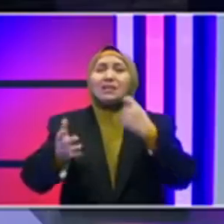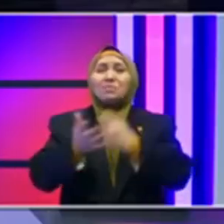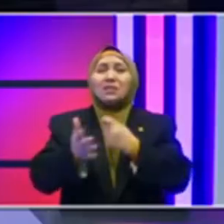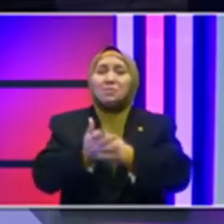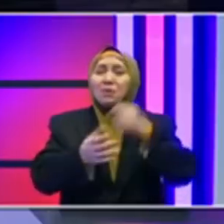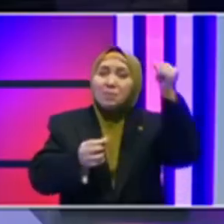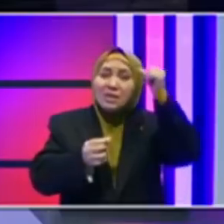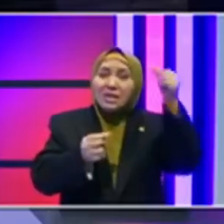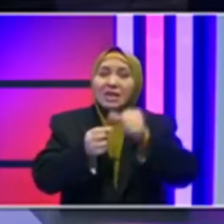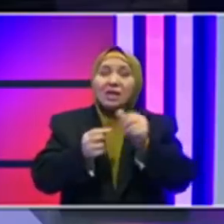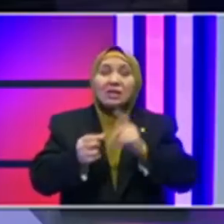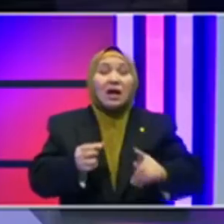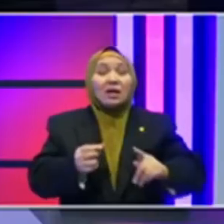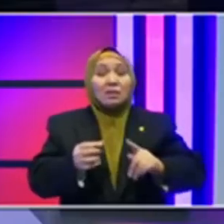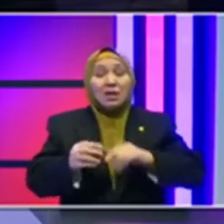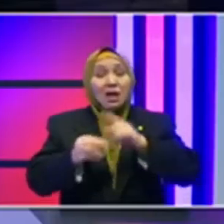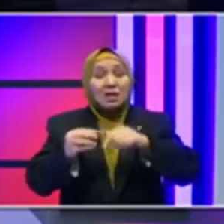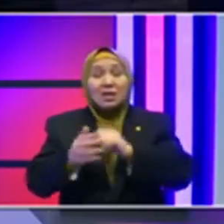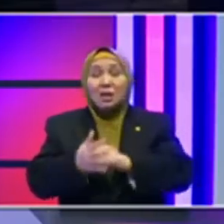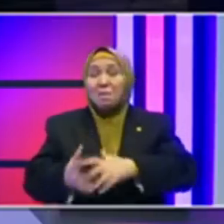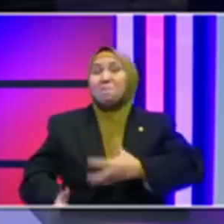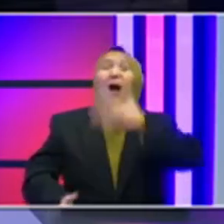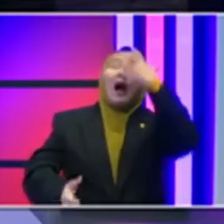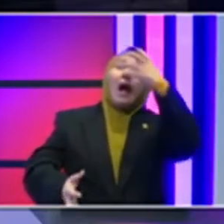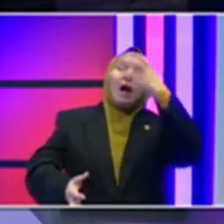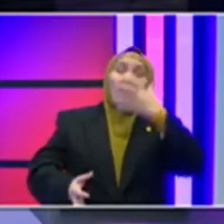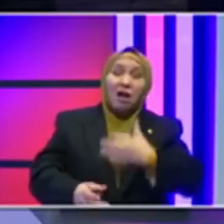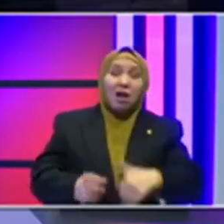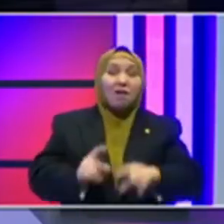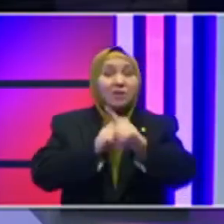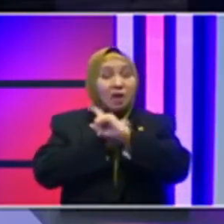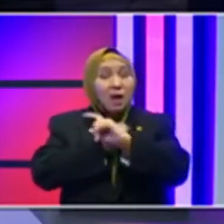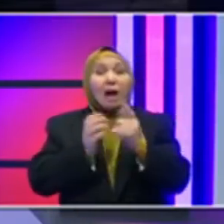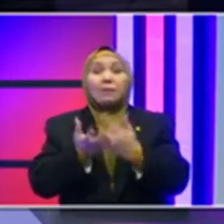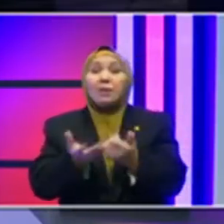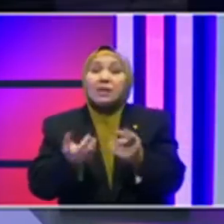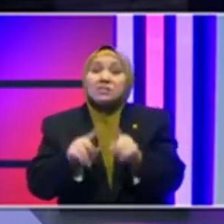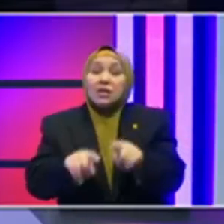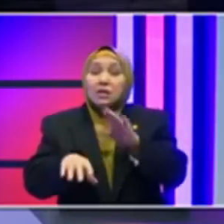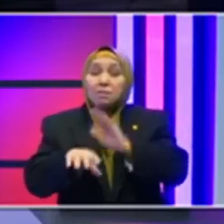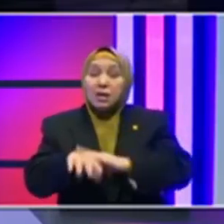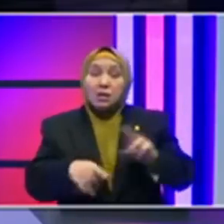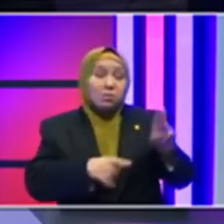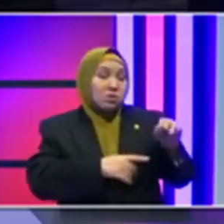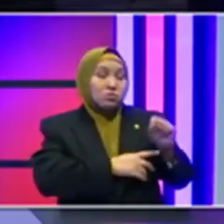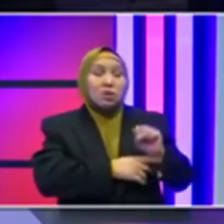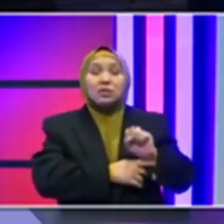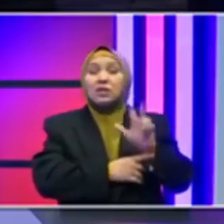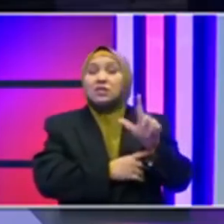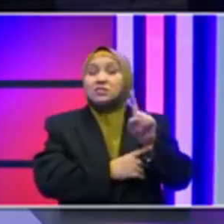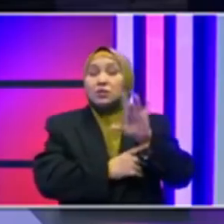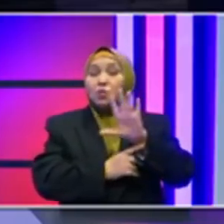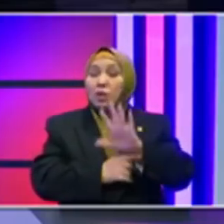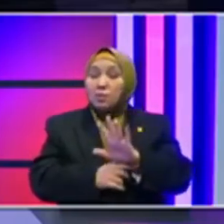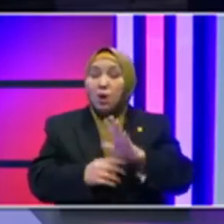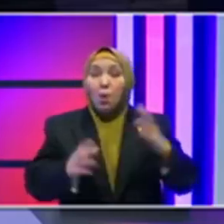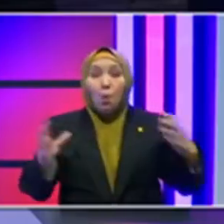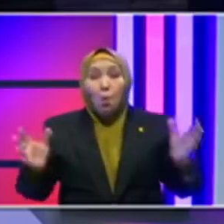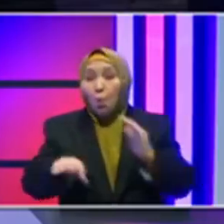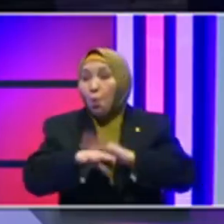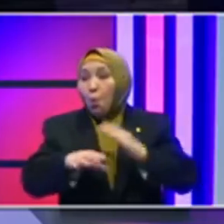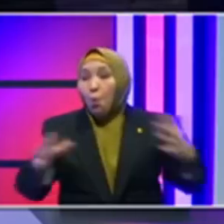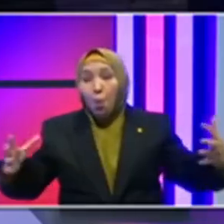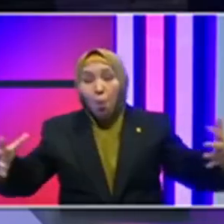pegawai ini marah lah sih si Firaun Maka apakah yang berlaku pada halaman 315 ini Firaun mengumpulkan orang-orang